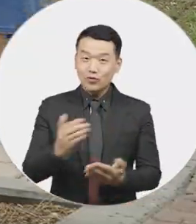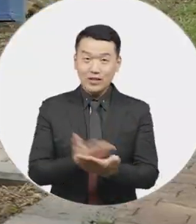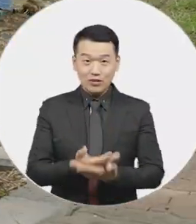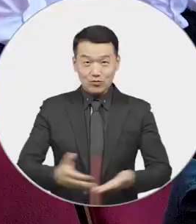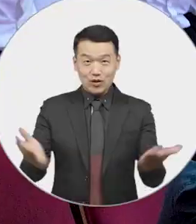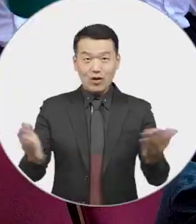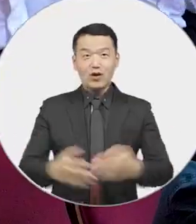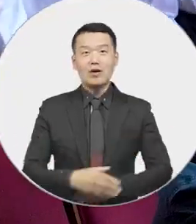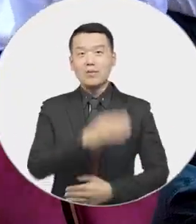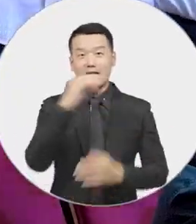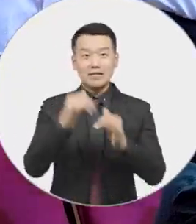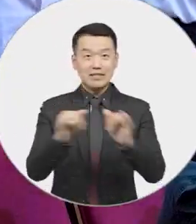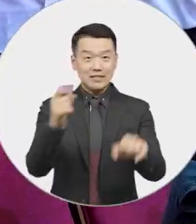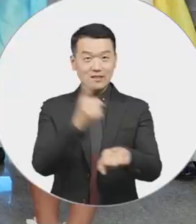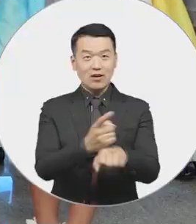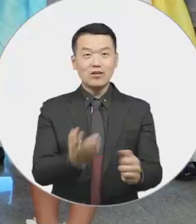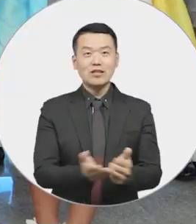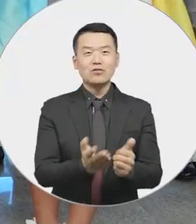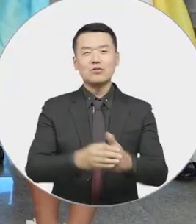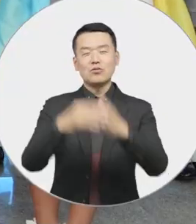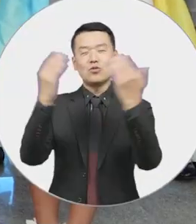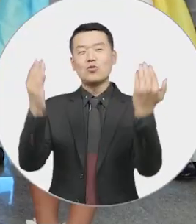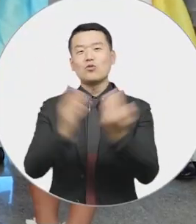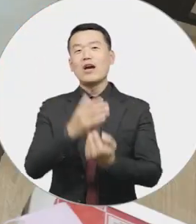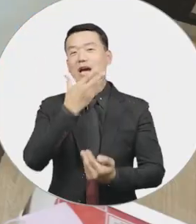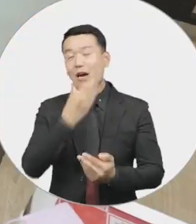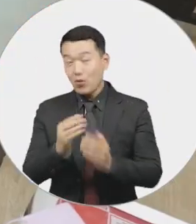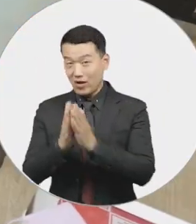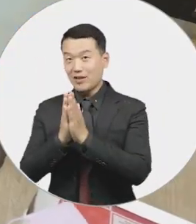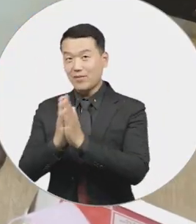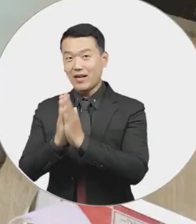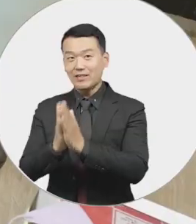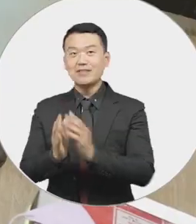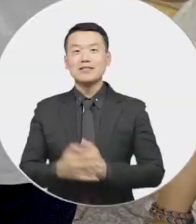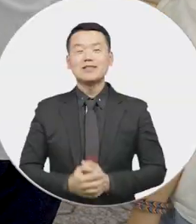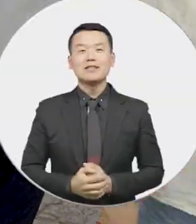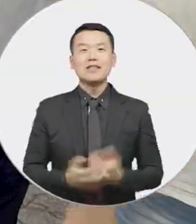나누며 올바른 인성을 기르고 모두가 행복해지길 바라는